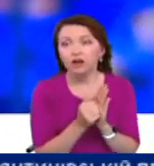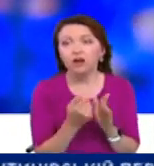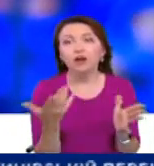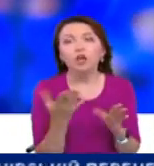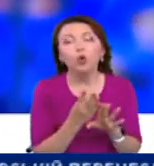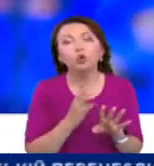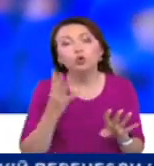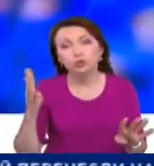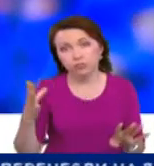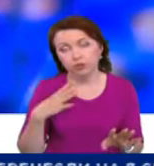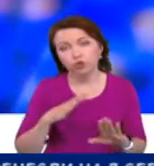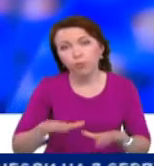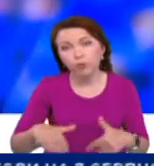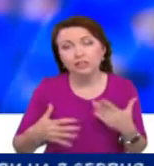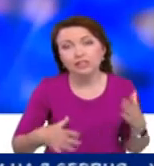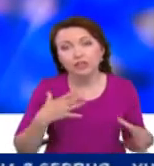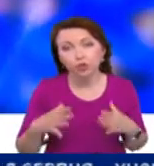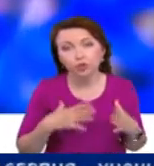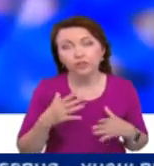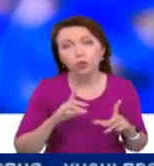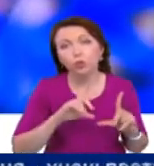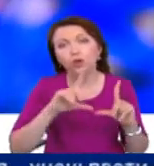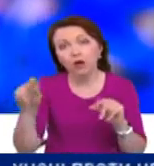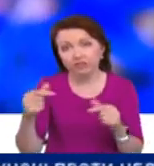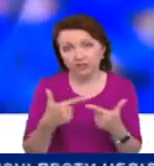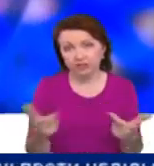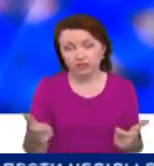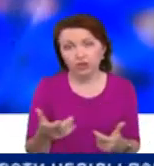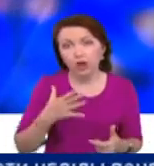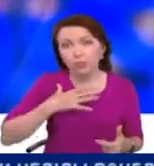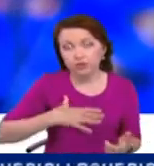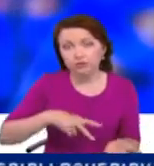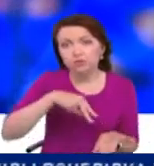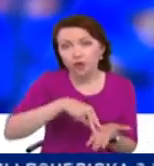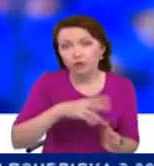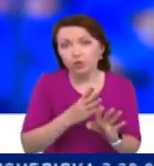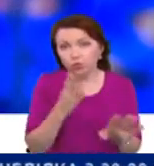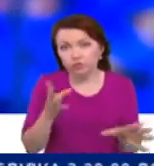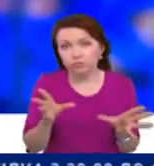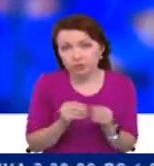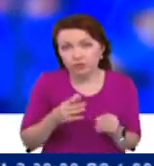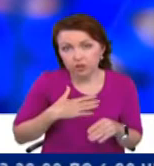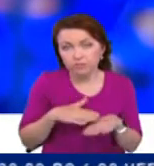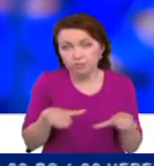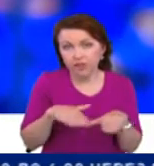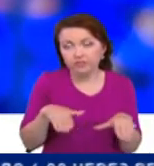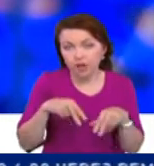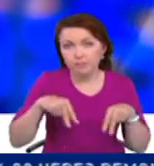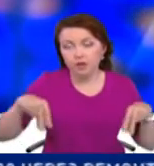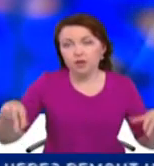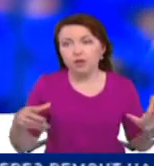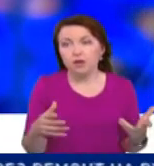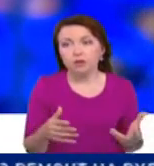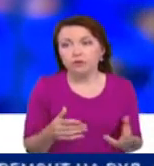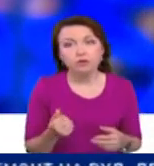очереди были для того, чтобы после тренировки можно было уехать в гостиницу. Нам приходилось стоять в очереди вместе с нашими пловцами